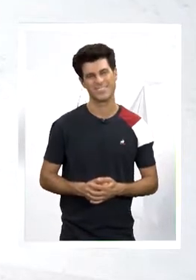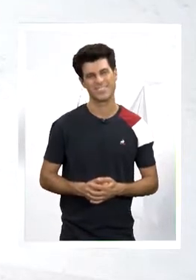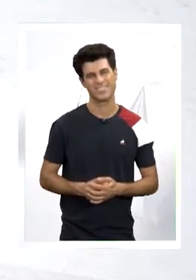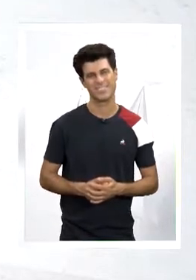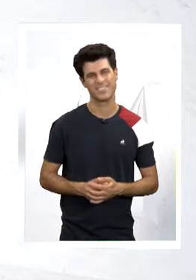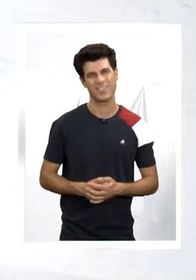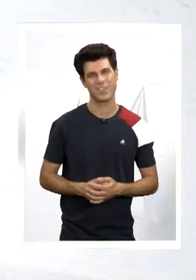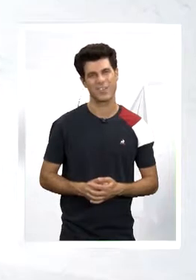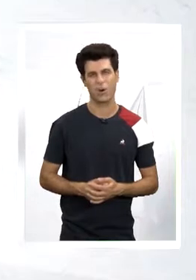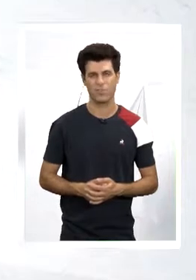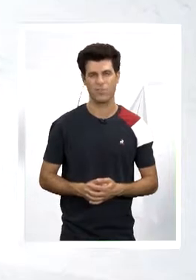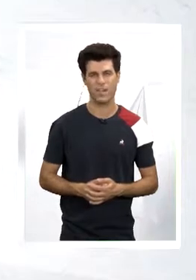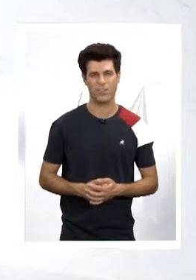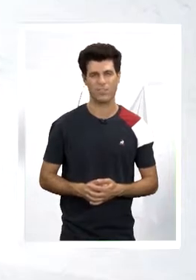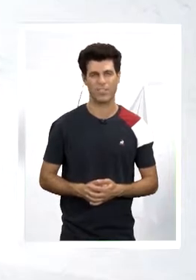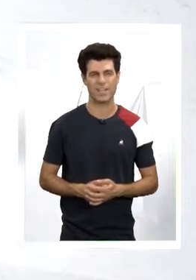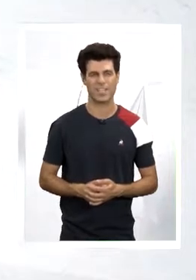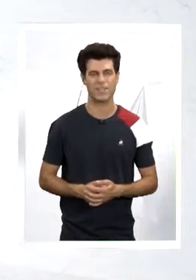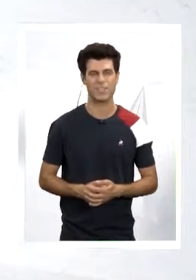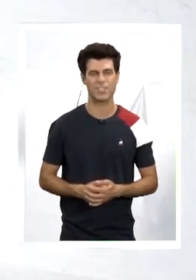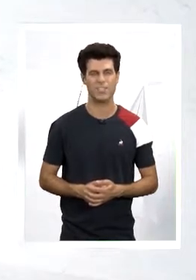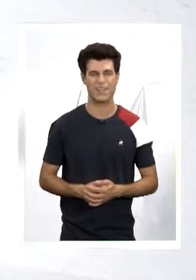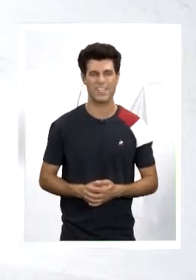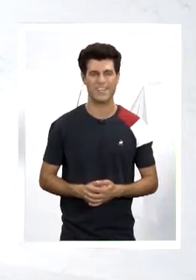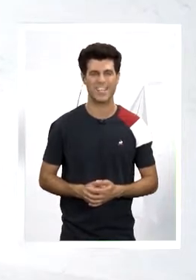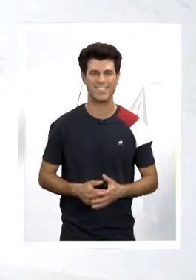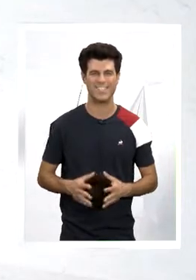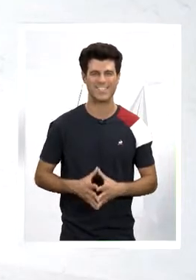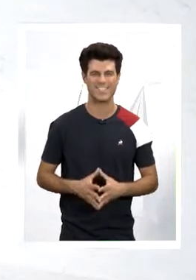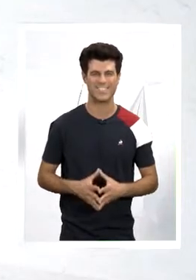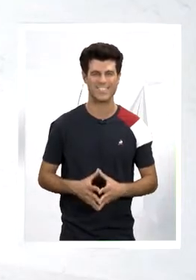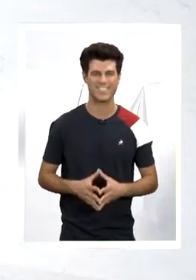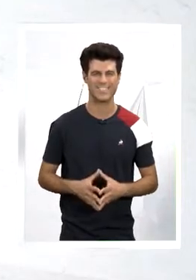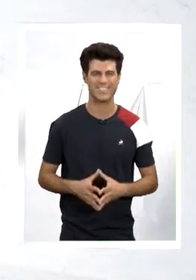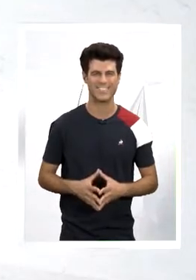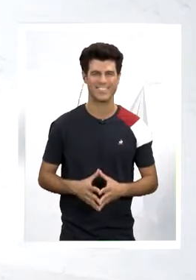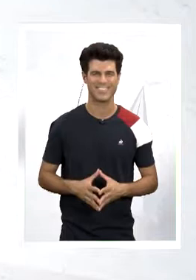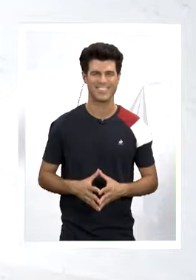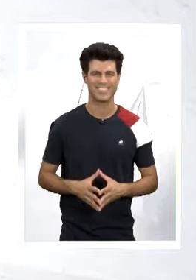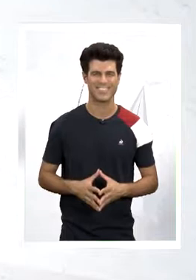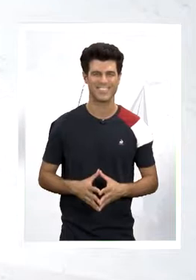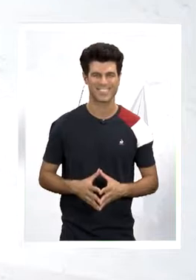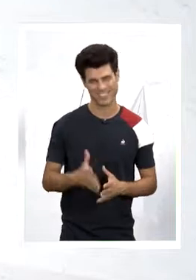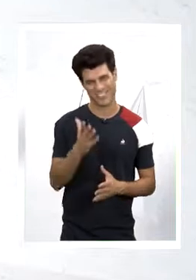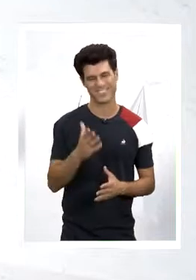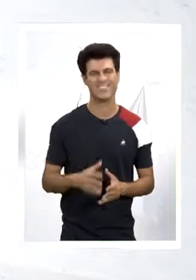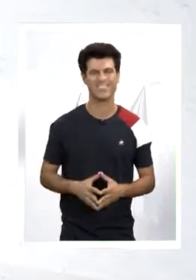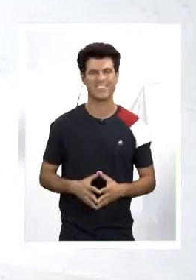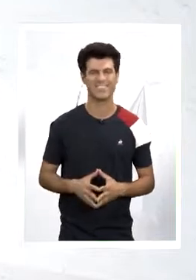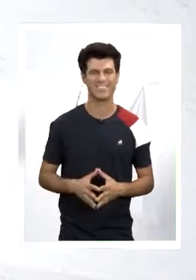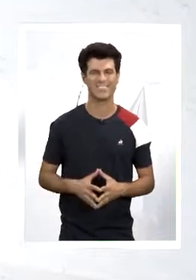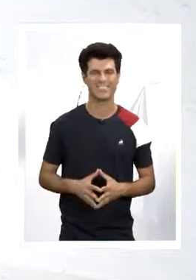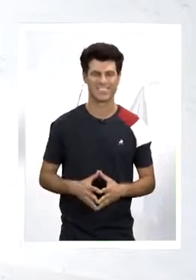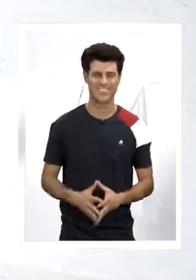הרבה הרבה אהבה. יפה. אור ויובל, רוצות להגיד איזה משהו לסיום, לסבתא? כן. אנחנו